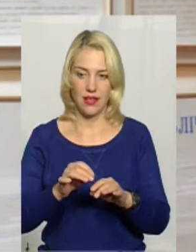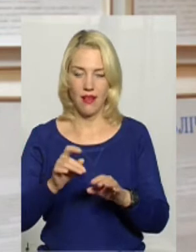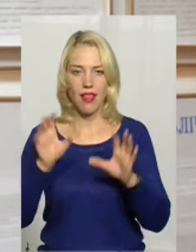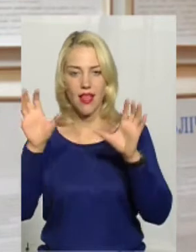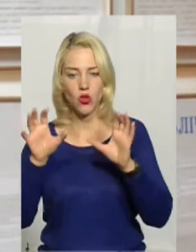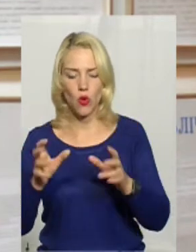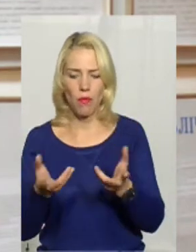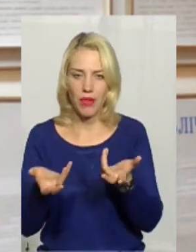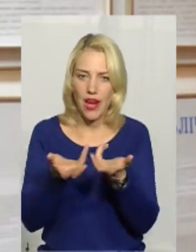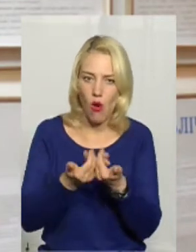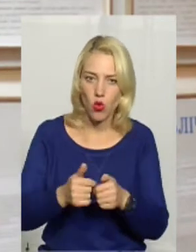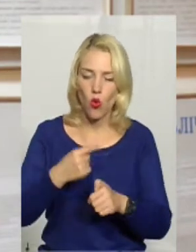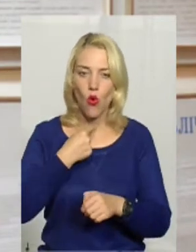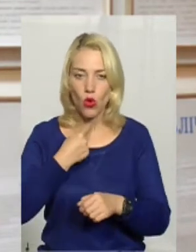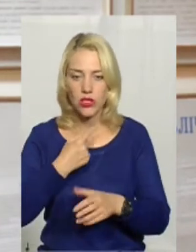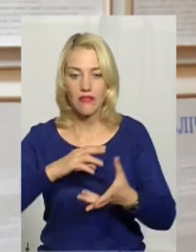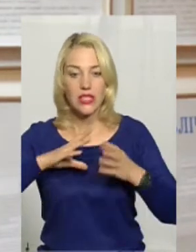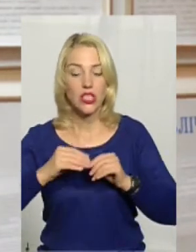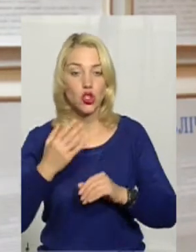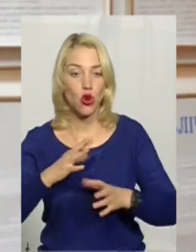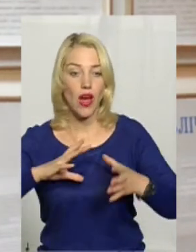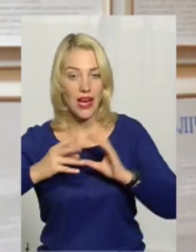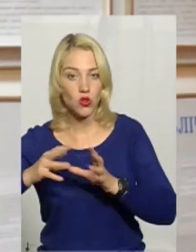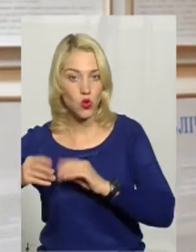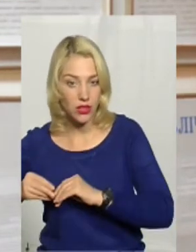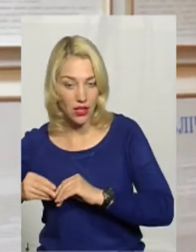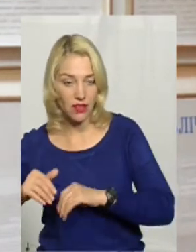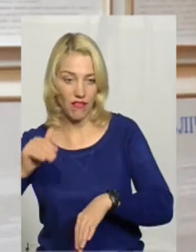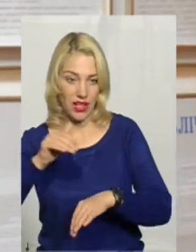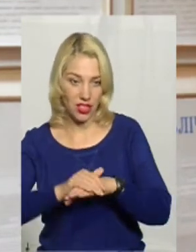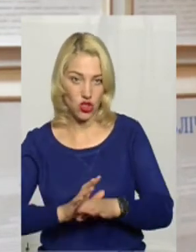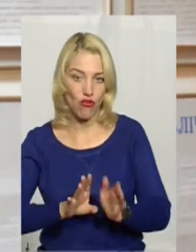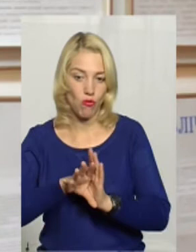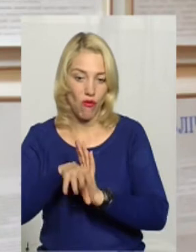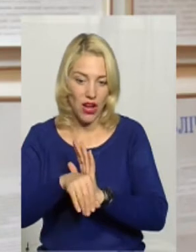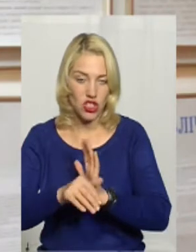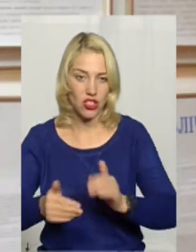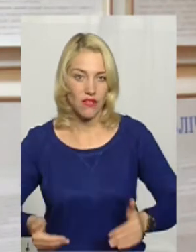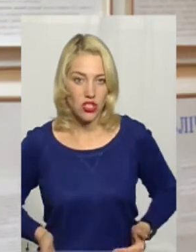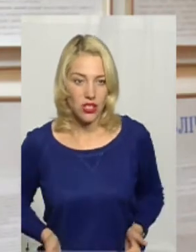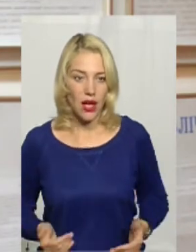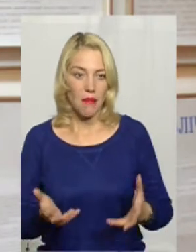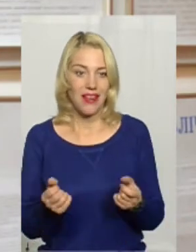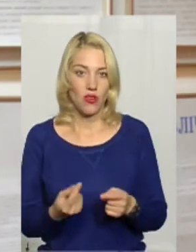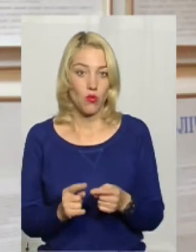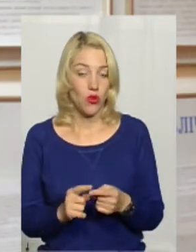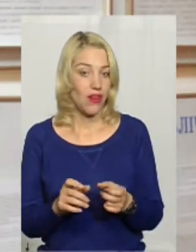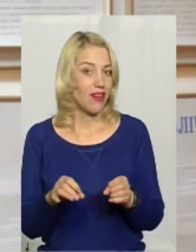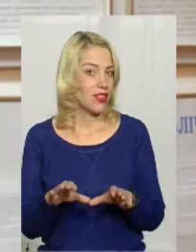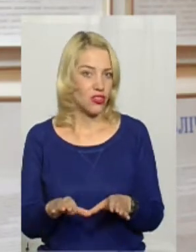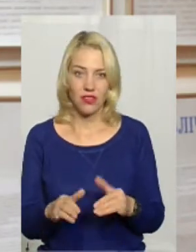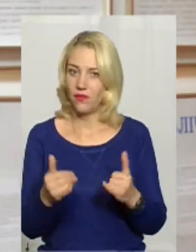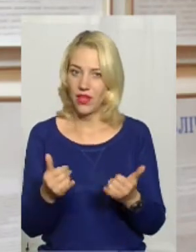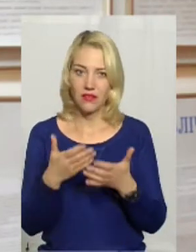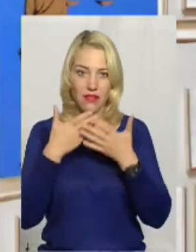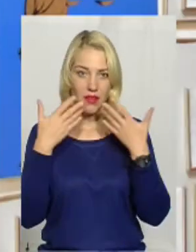підрахунку голосів, визначення його результатів і фактично впровадження в життя прийнятих на ньому рішень наразі законодавством